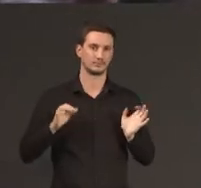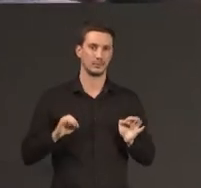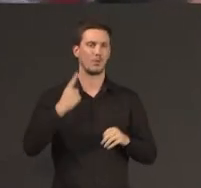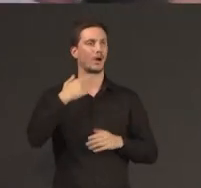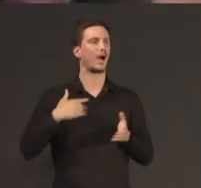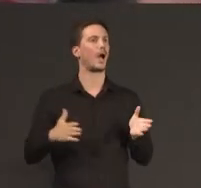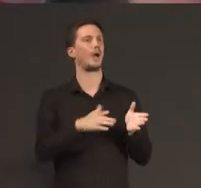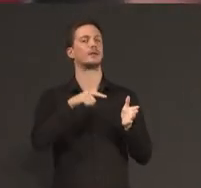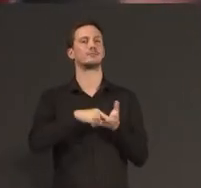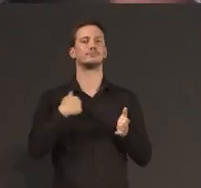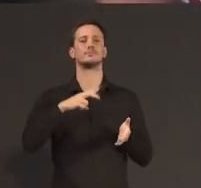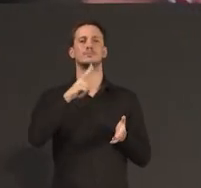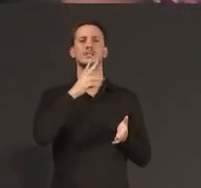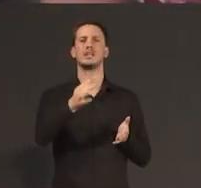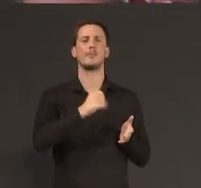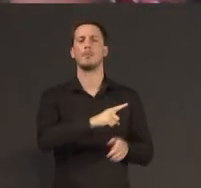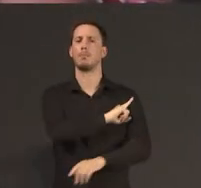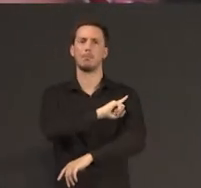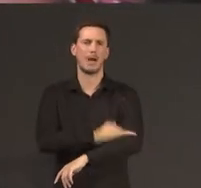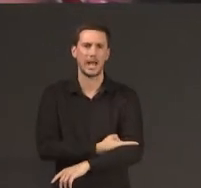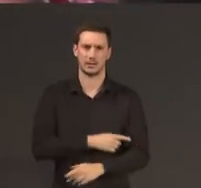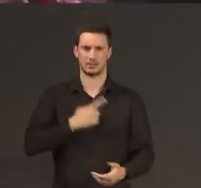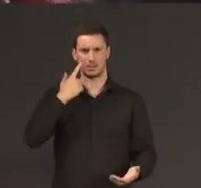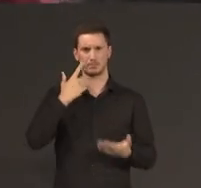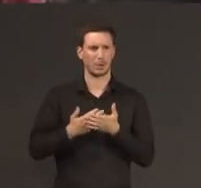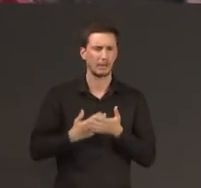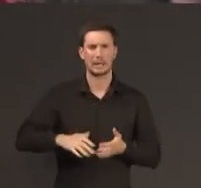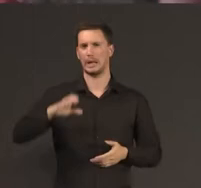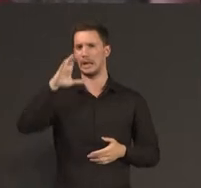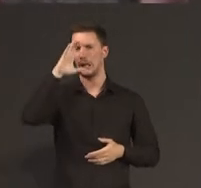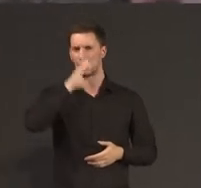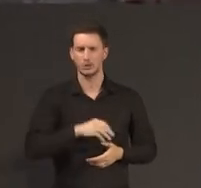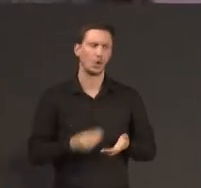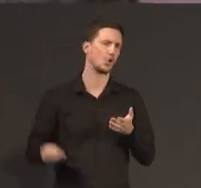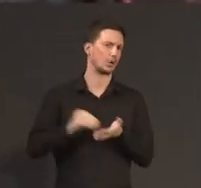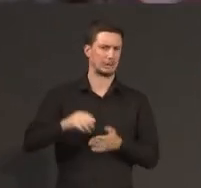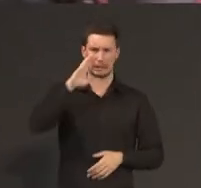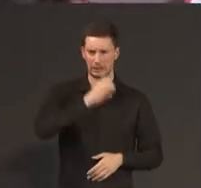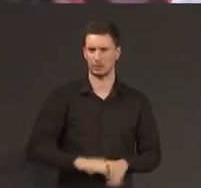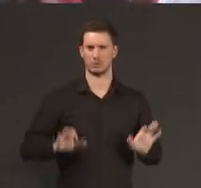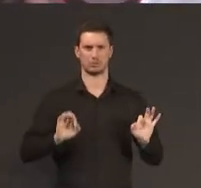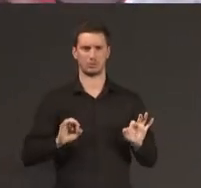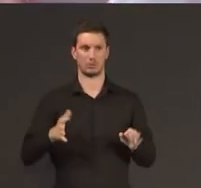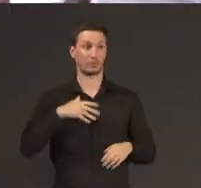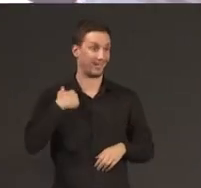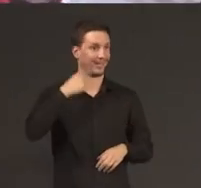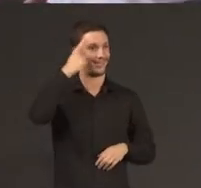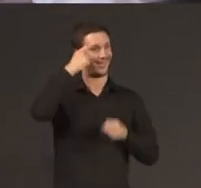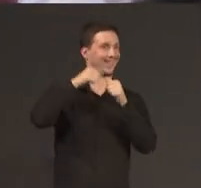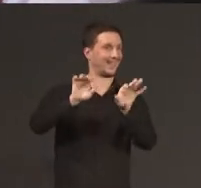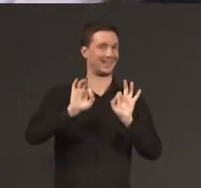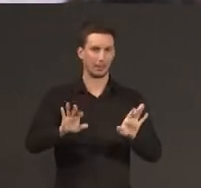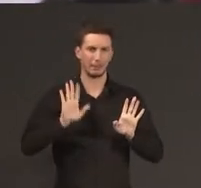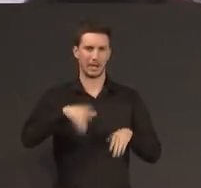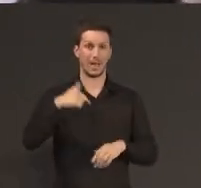diria que sobretot us atreviu, que us arrisqueu, que us equivoqueu i que us torneu a equivocar. Pot sonar molt tòpic, però creieu-me